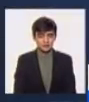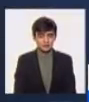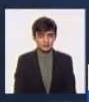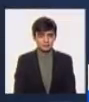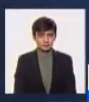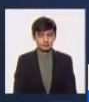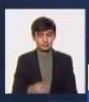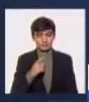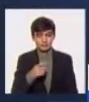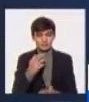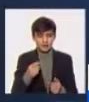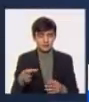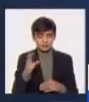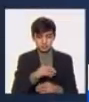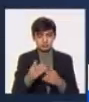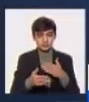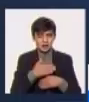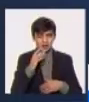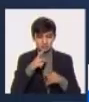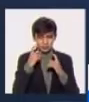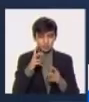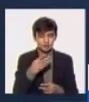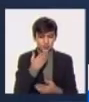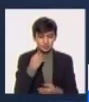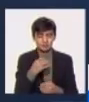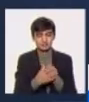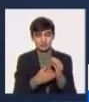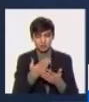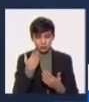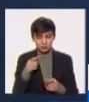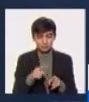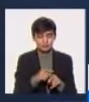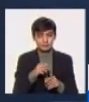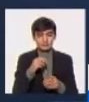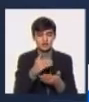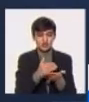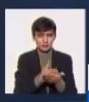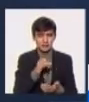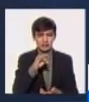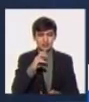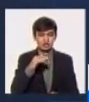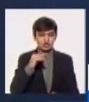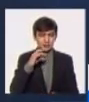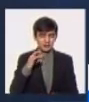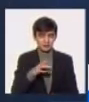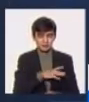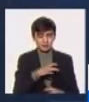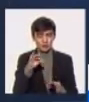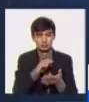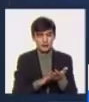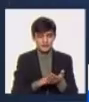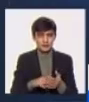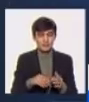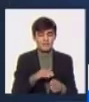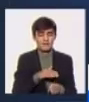За это, конечно, они наказаны будут. Вернее, не контролер, это было распоряжение инженера. Она отправила эту заявку,